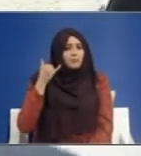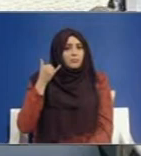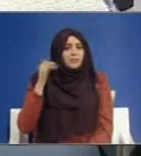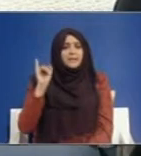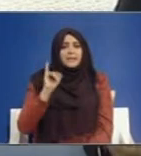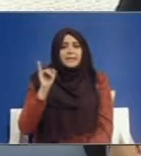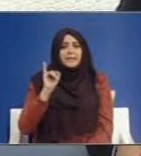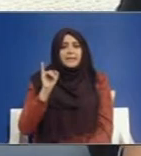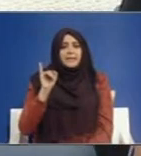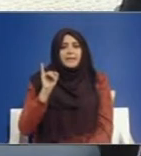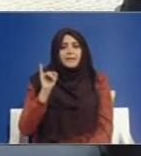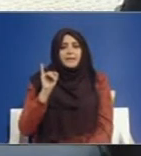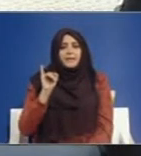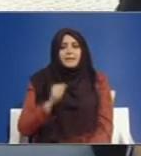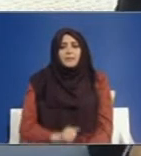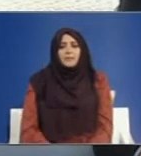شكون لي معنا؟ ألو